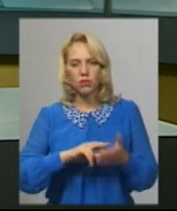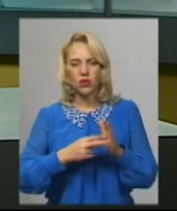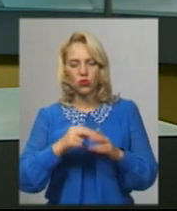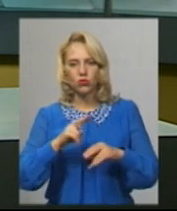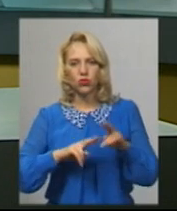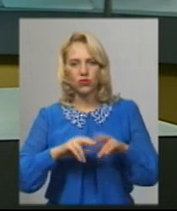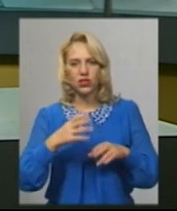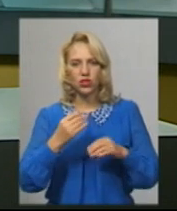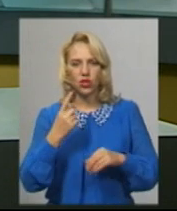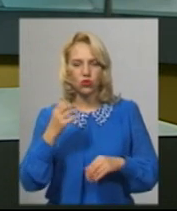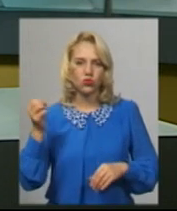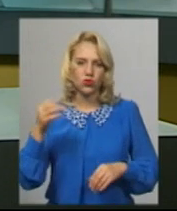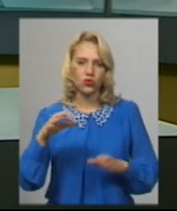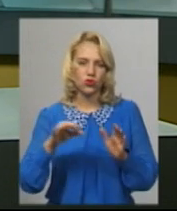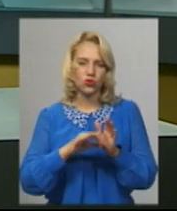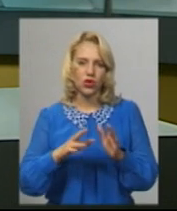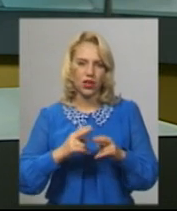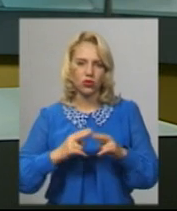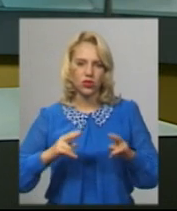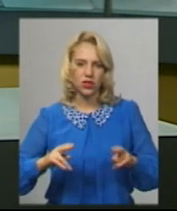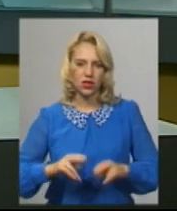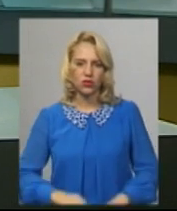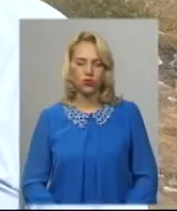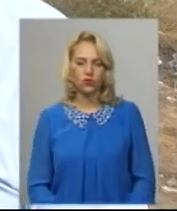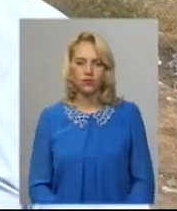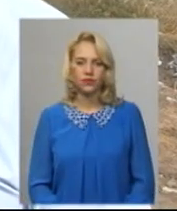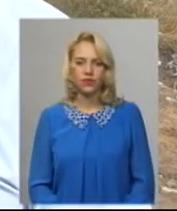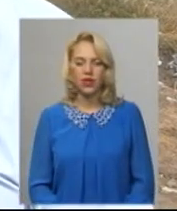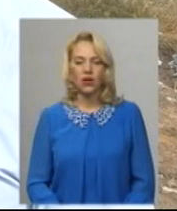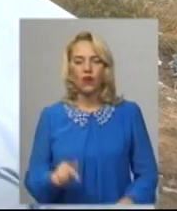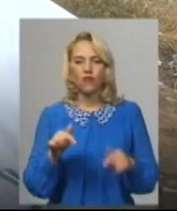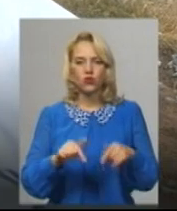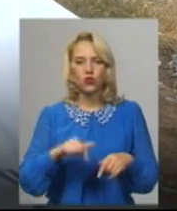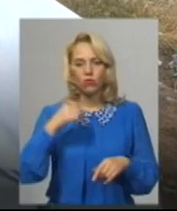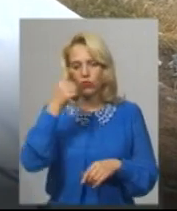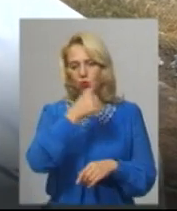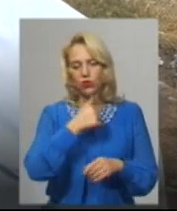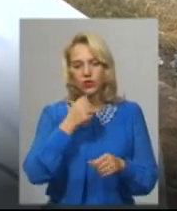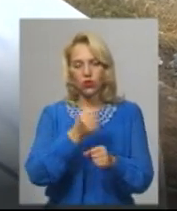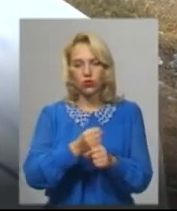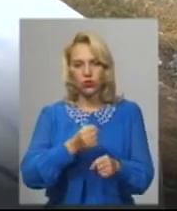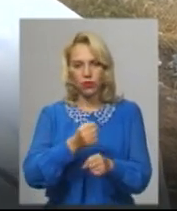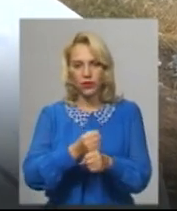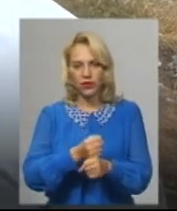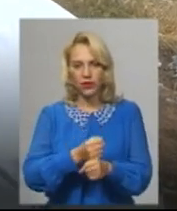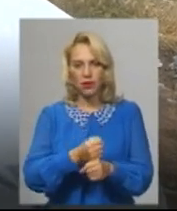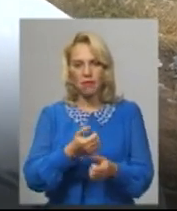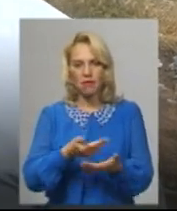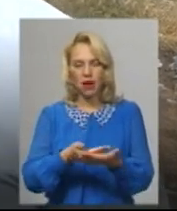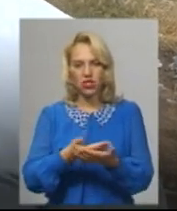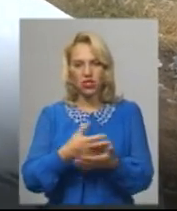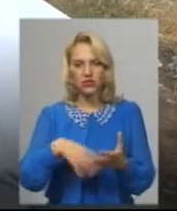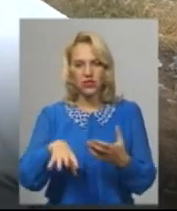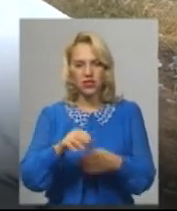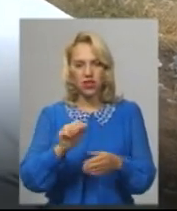одну сонячну електростанцію, додає Анатолій Тимчук. В цьому році розроблені, майже розроблені